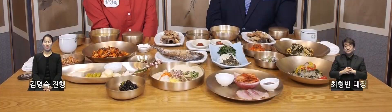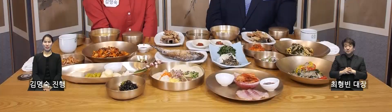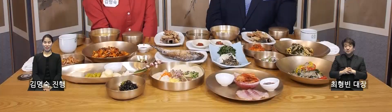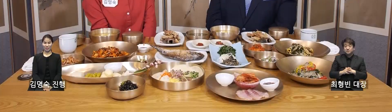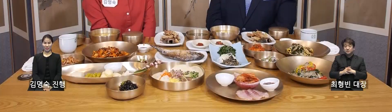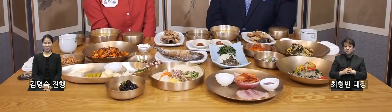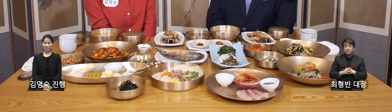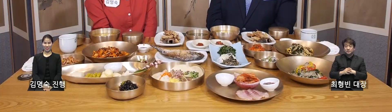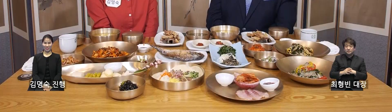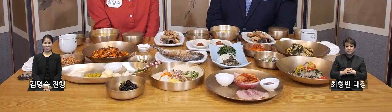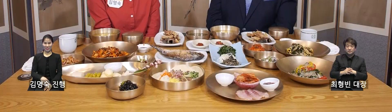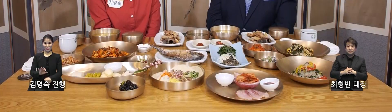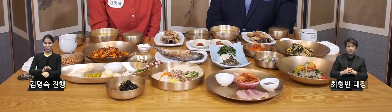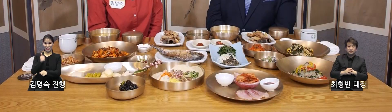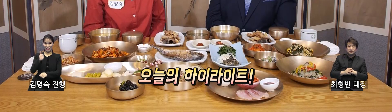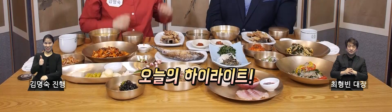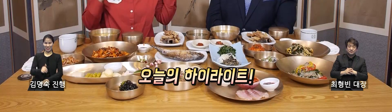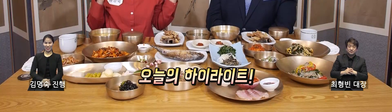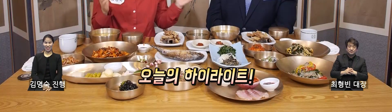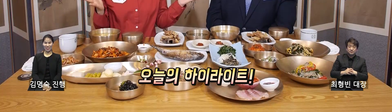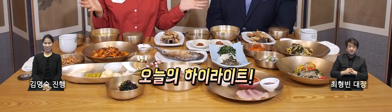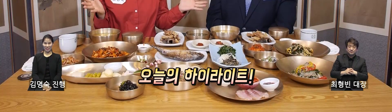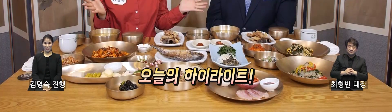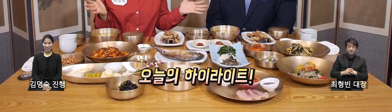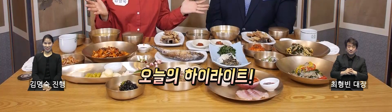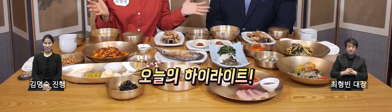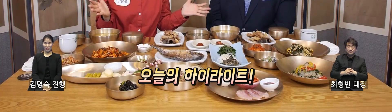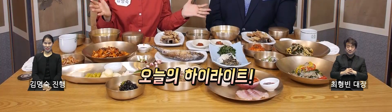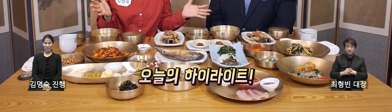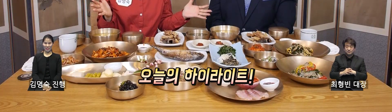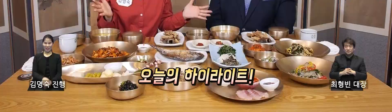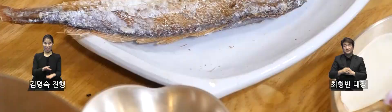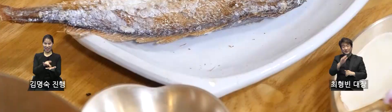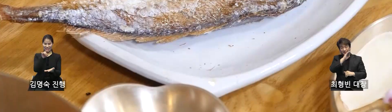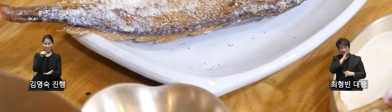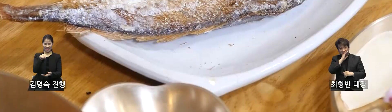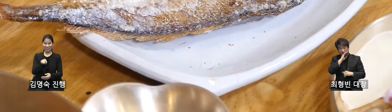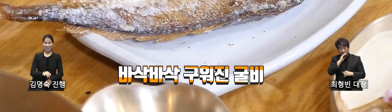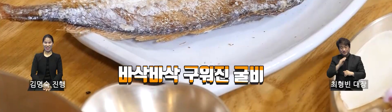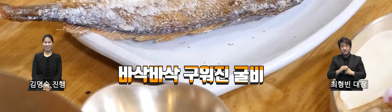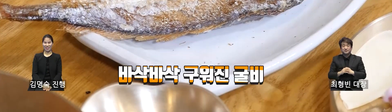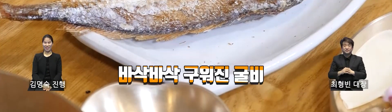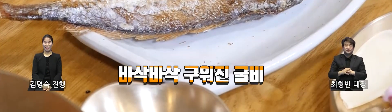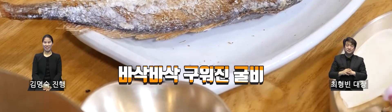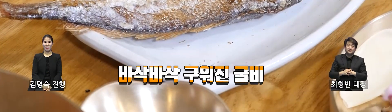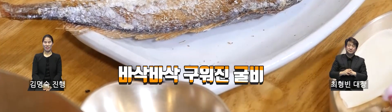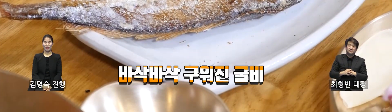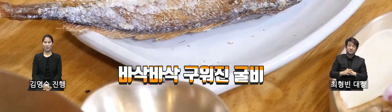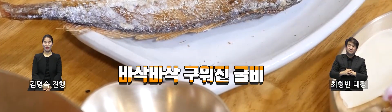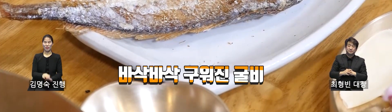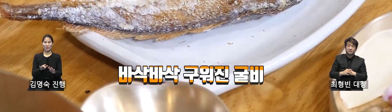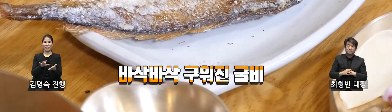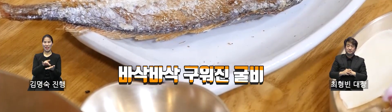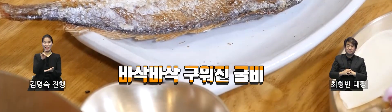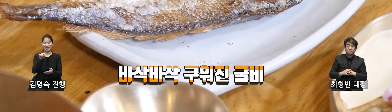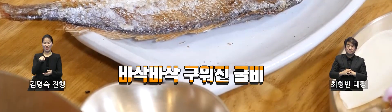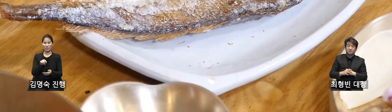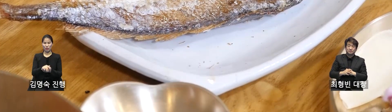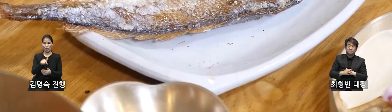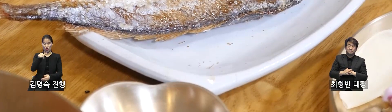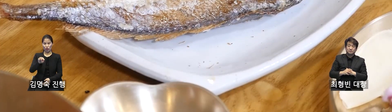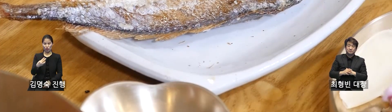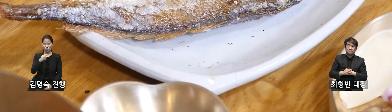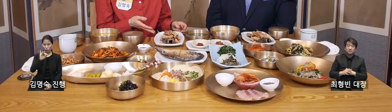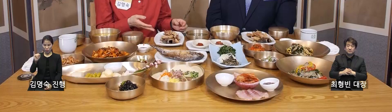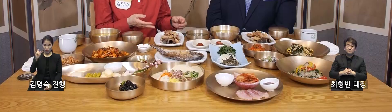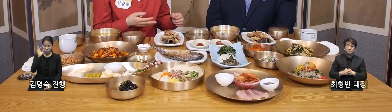그 적립 오늘의 하이라이트 비초 어 근데 요 이게 들어오는데 굴리고